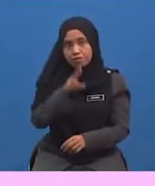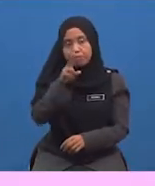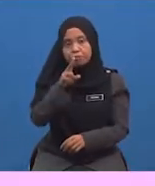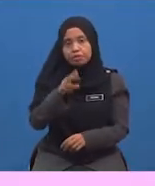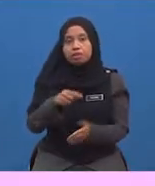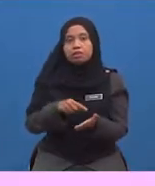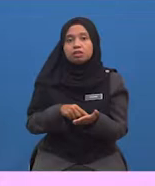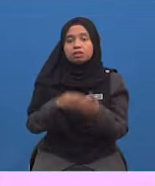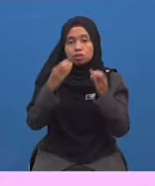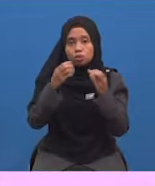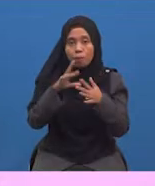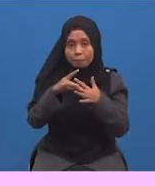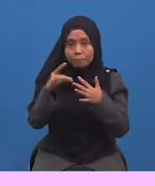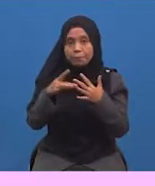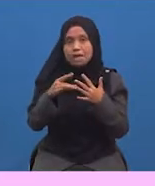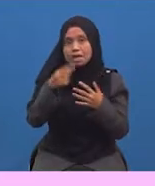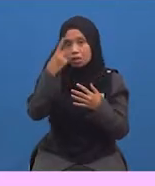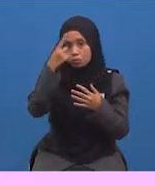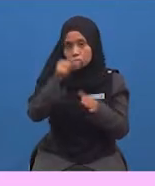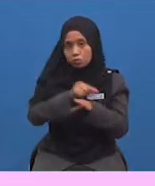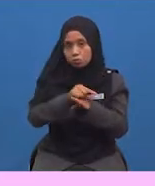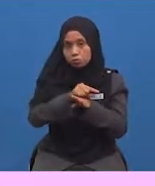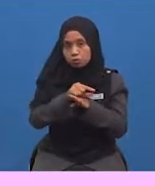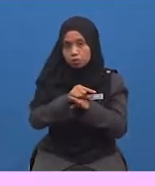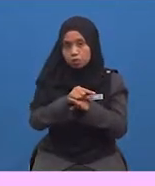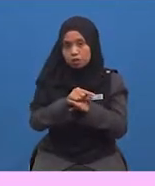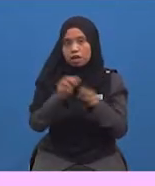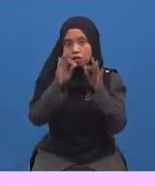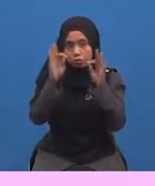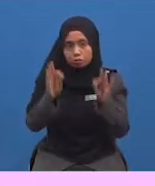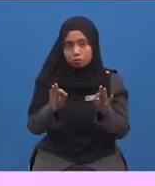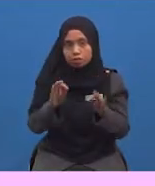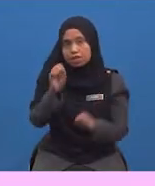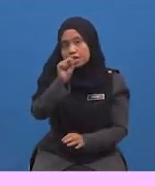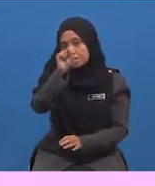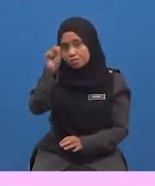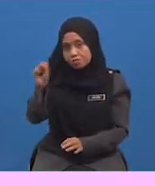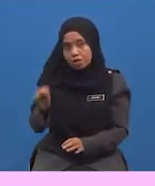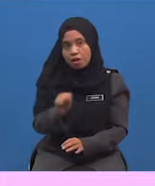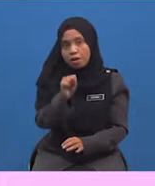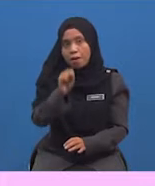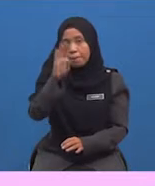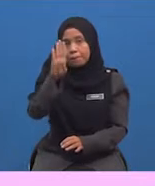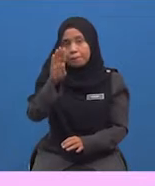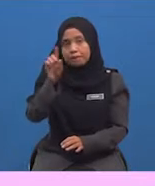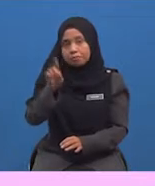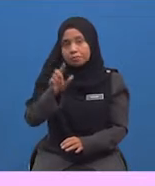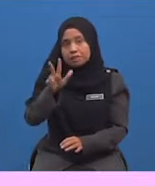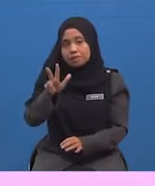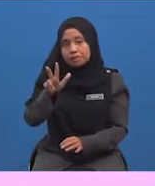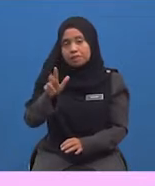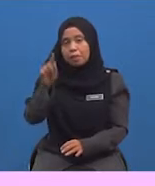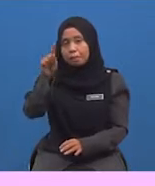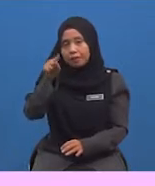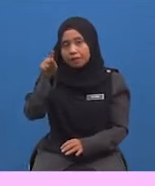Di sini, cikgu memilih untuk menggunakan rumus sfera, iaitu 4/3 pi J kuasa